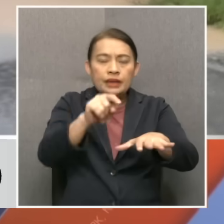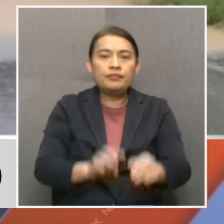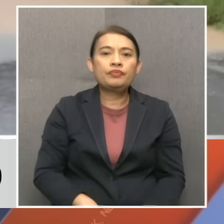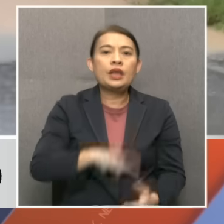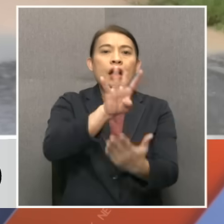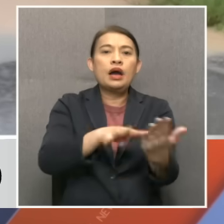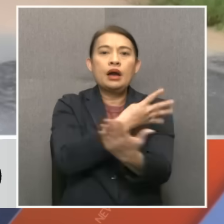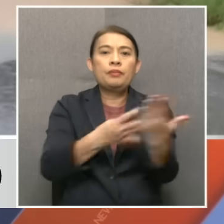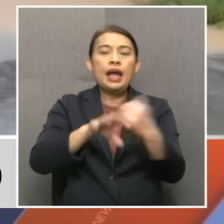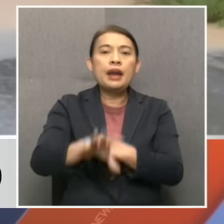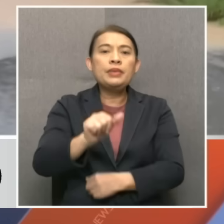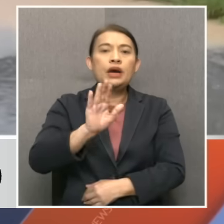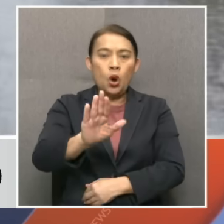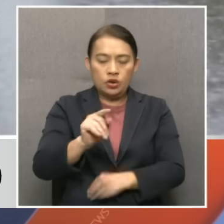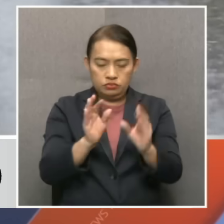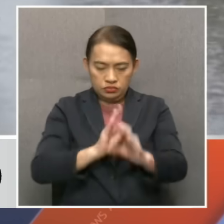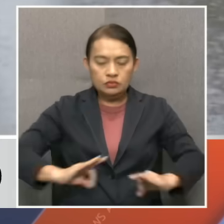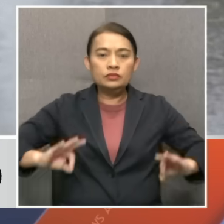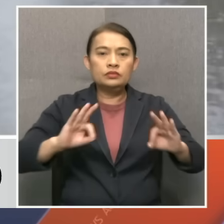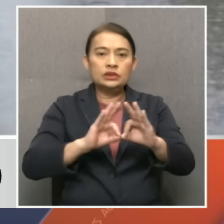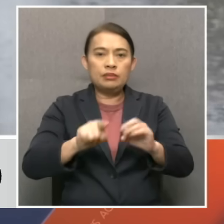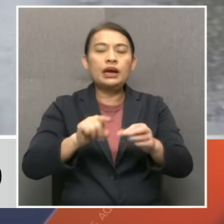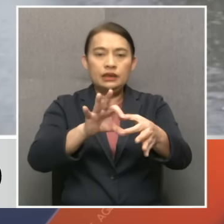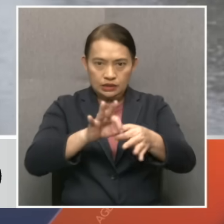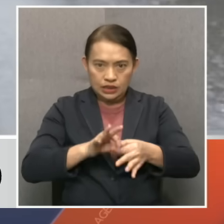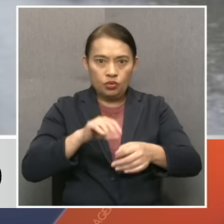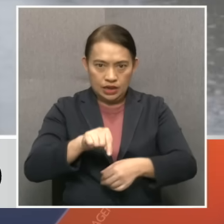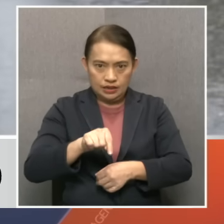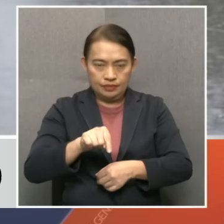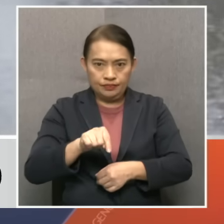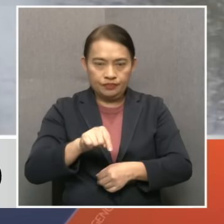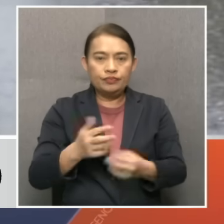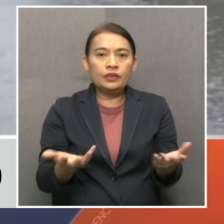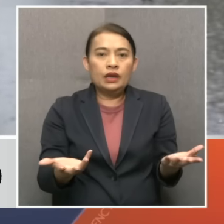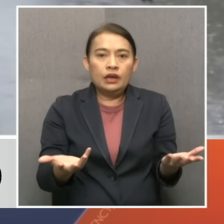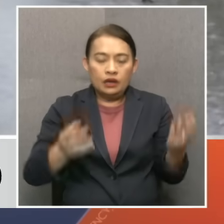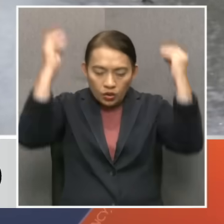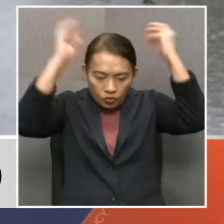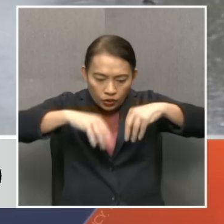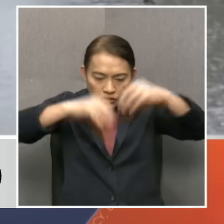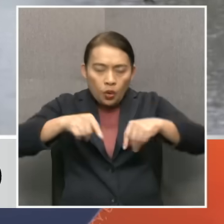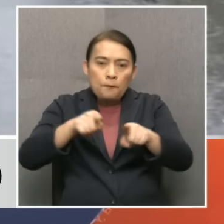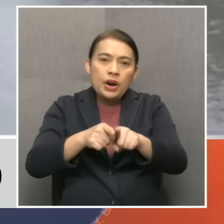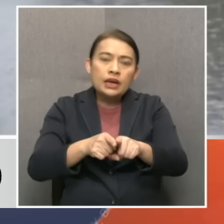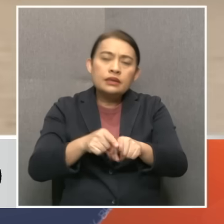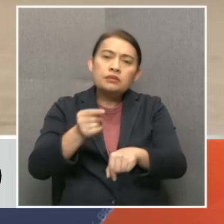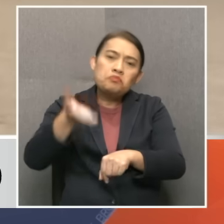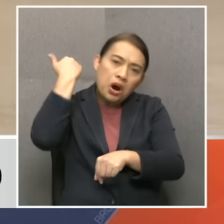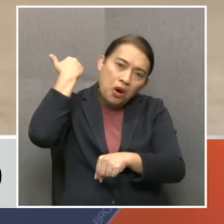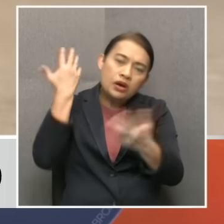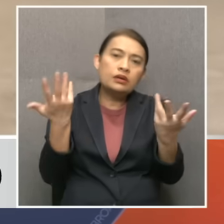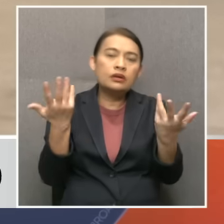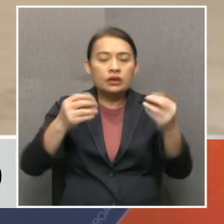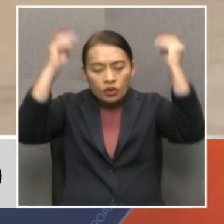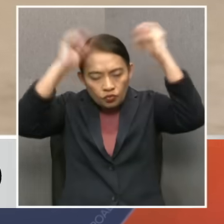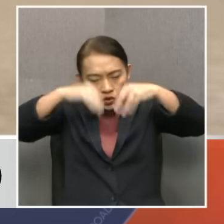ความสำคัญด้วยนะครับเพราะฉะนั้นตรงนี้เราต้องรู้ว่าไม่จำเป็นว่าฝนจะต้องตกเท่าเดิมในอดีตอีกแล้วฝนตกน้อยกว่าเดิมก็สามารถ